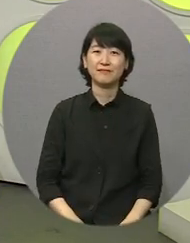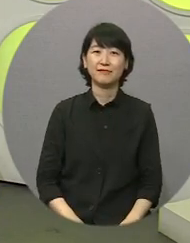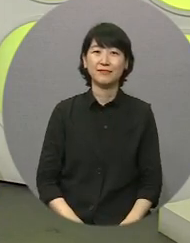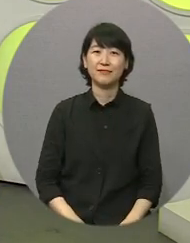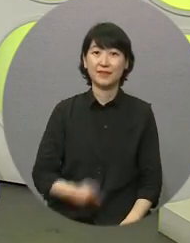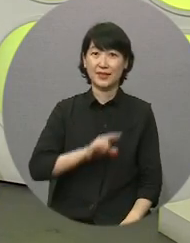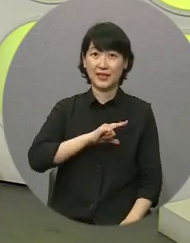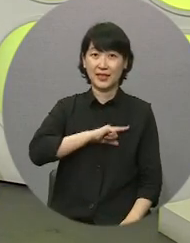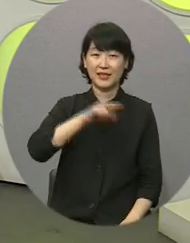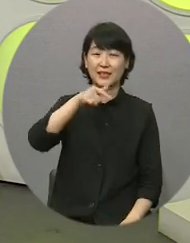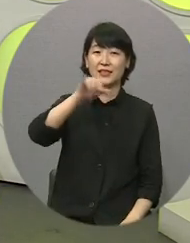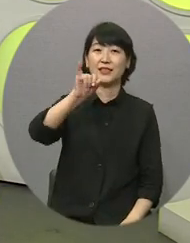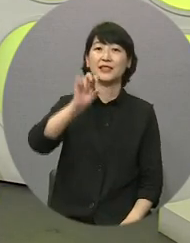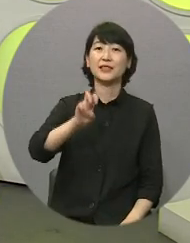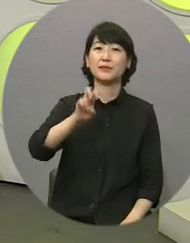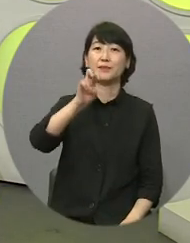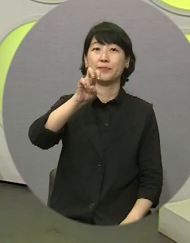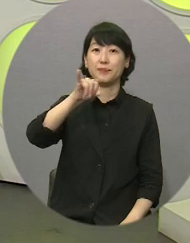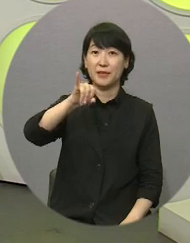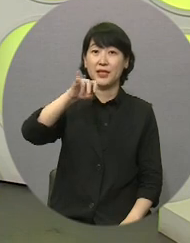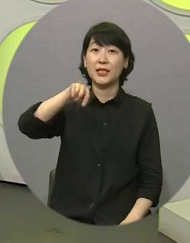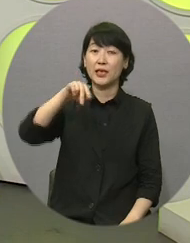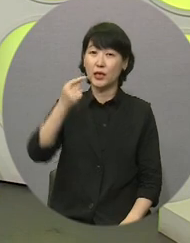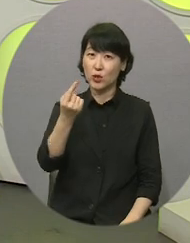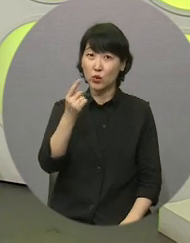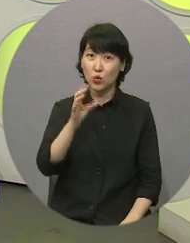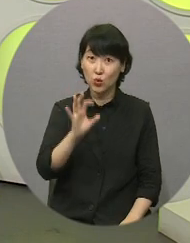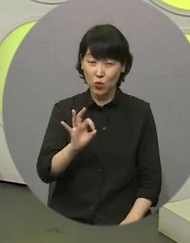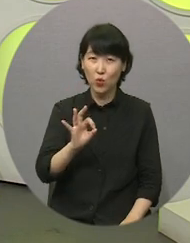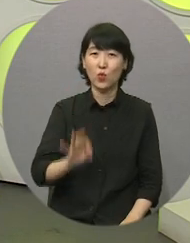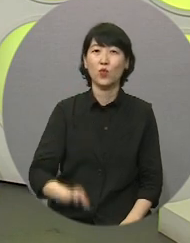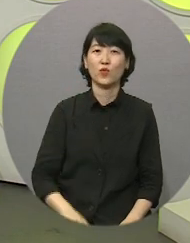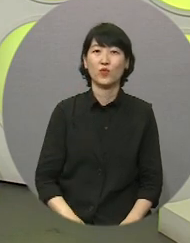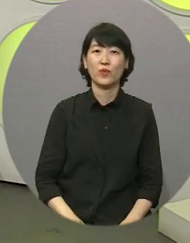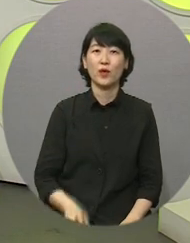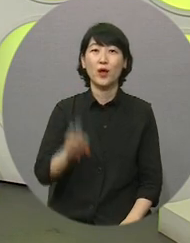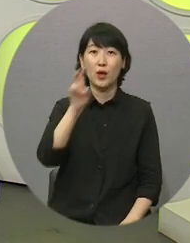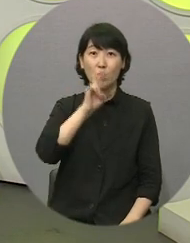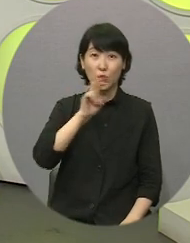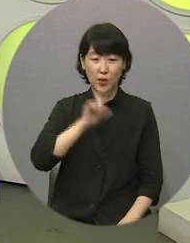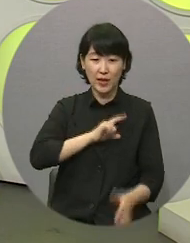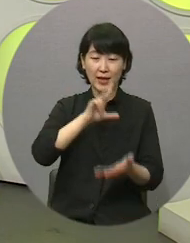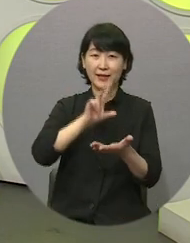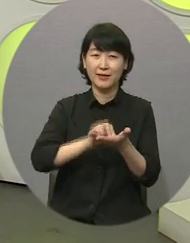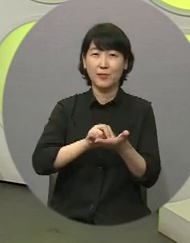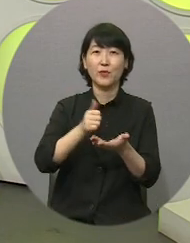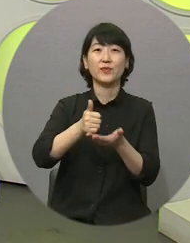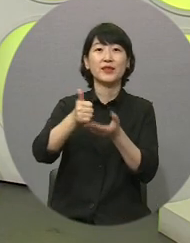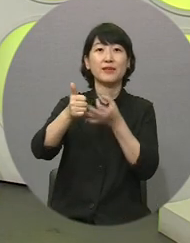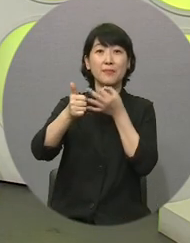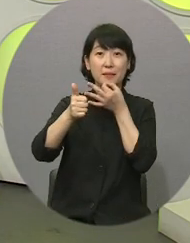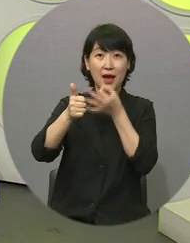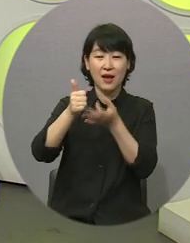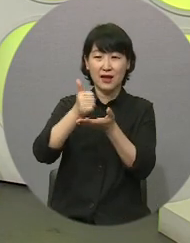성함이 김미송 가수님이셨고요. 네. 노래 제목이 니마니마였습니다. 많은 사랑 부탁드리겠습니다.